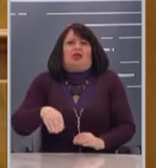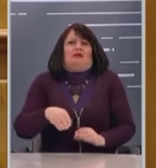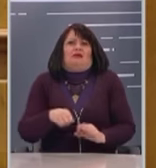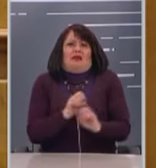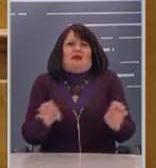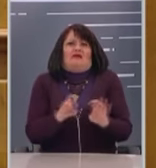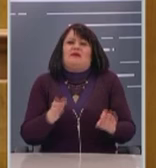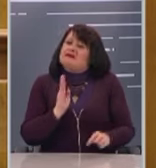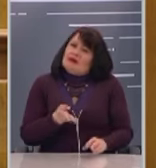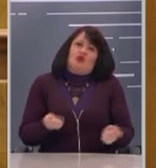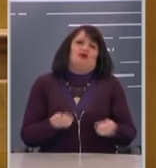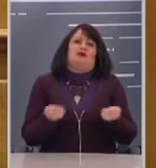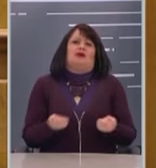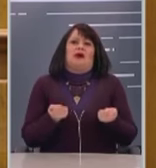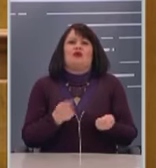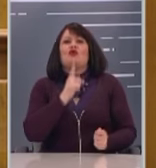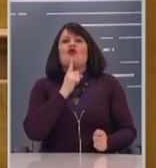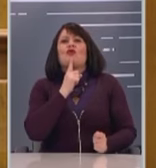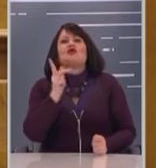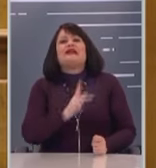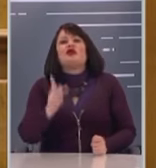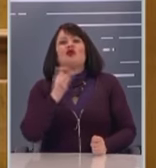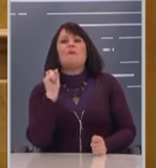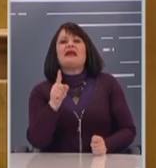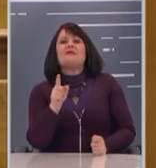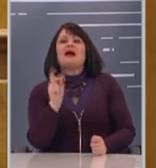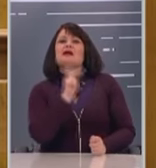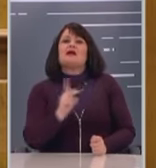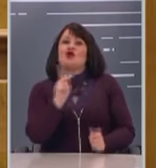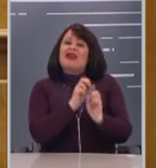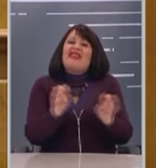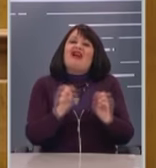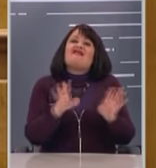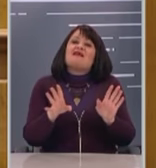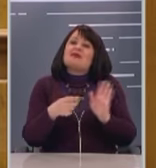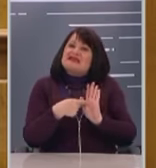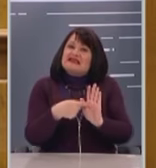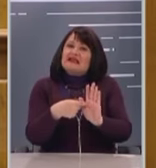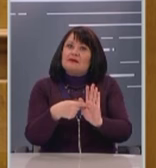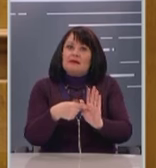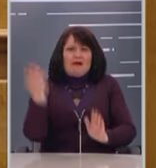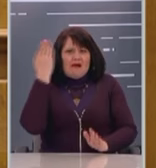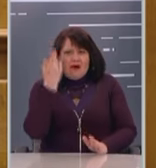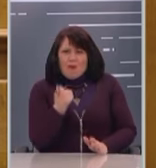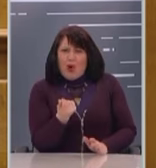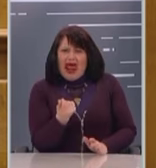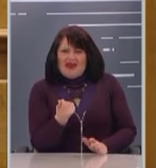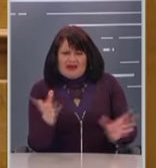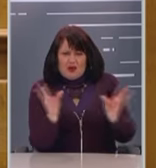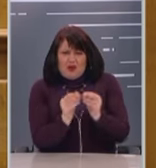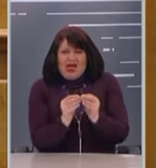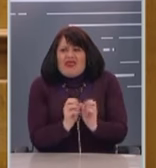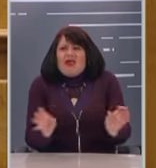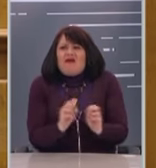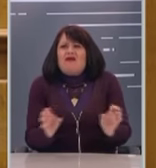ισχύουν για τη διάδοση των κοινωνικών μηνυμάτων. Και τα ποσά δεν είναι μικρά ποσά, είναι πολύ μεγάλα ποσά.